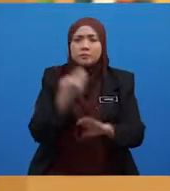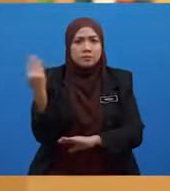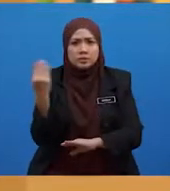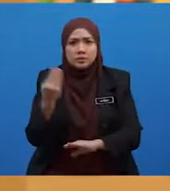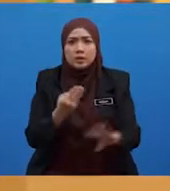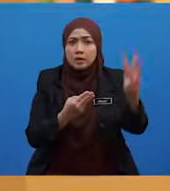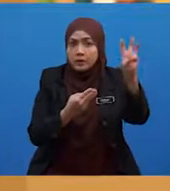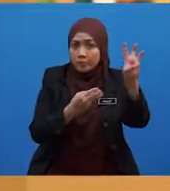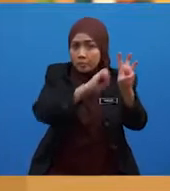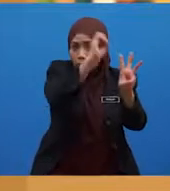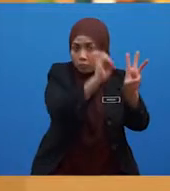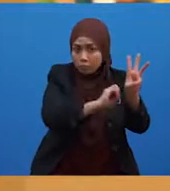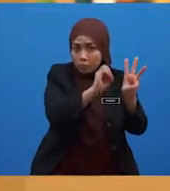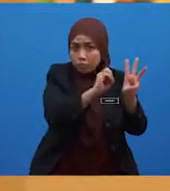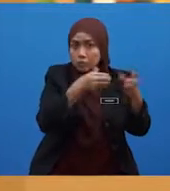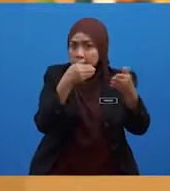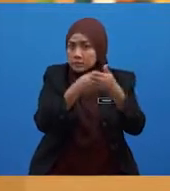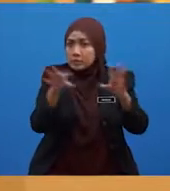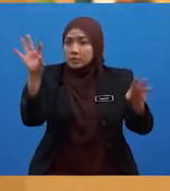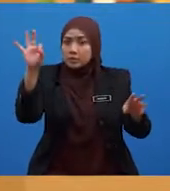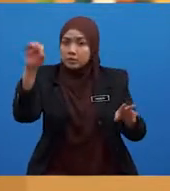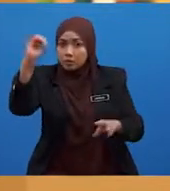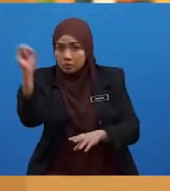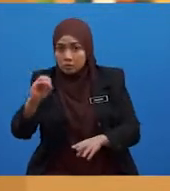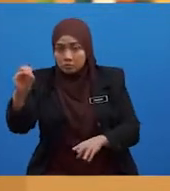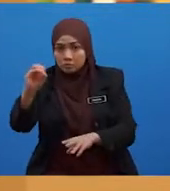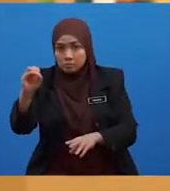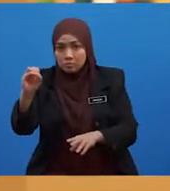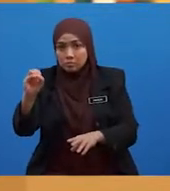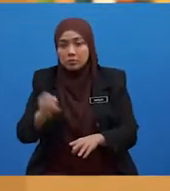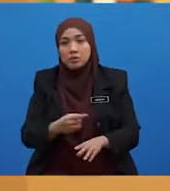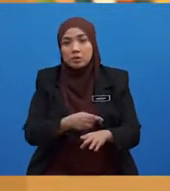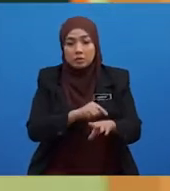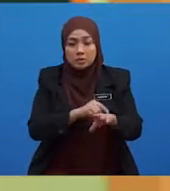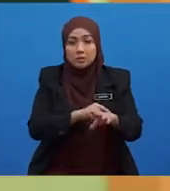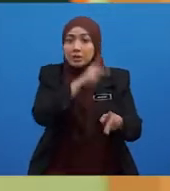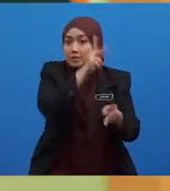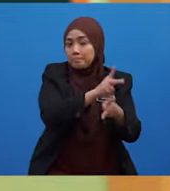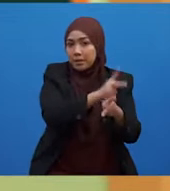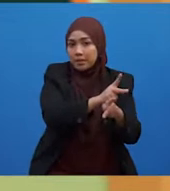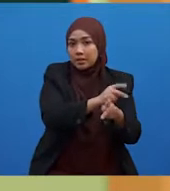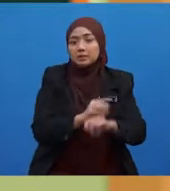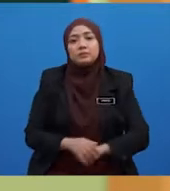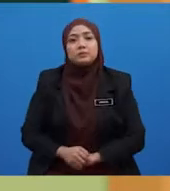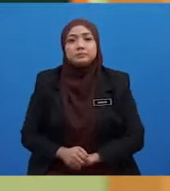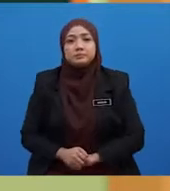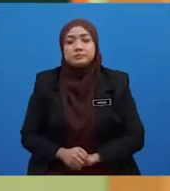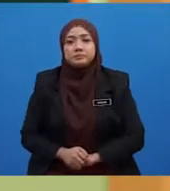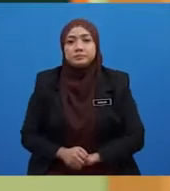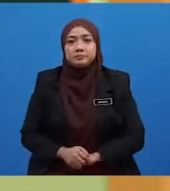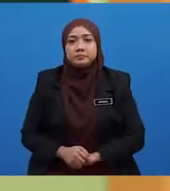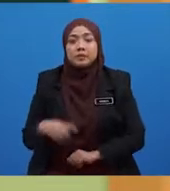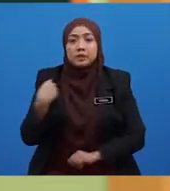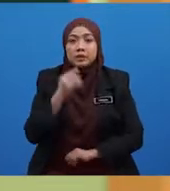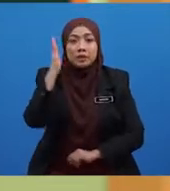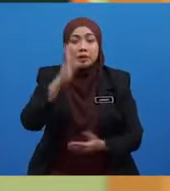antara 60% hingga 90% daripada kadar nadi simpanan. Kita akan pelajari